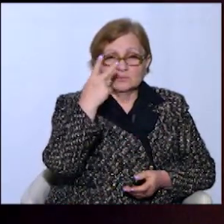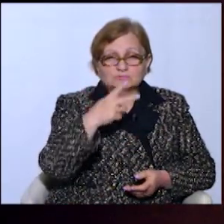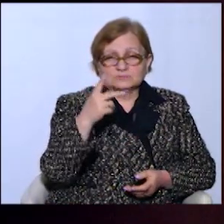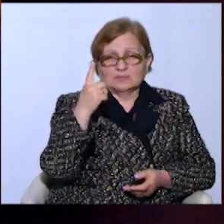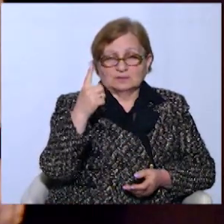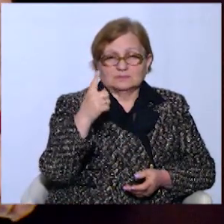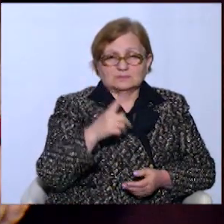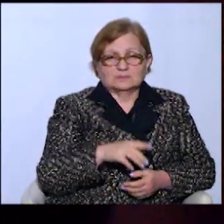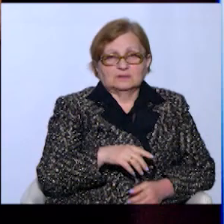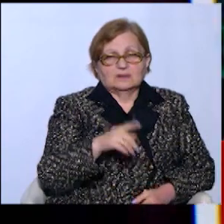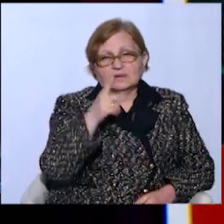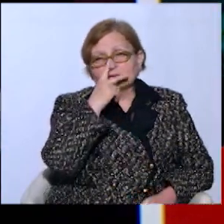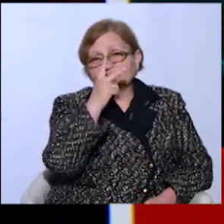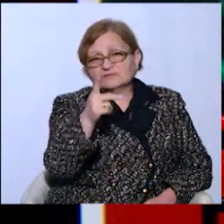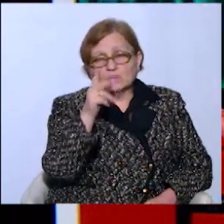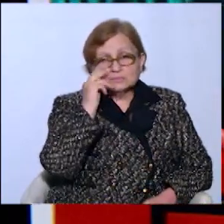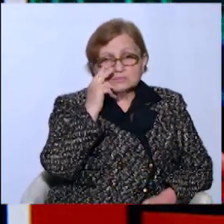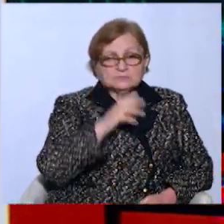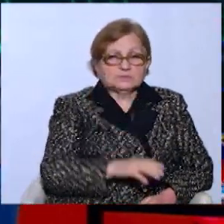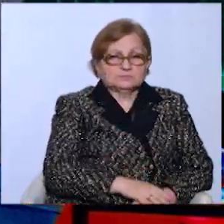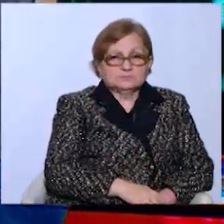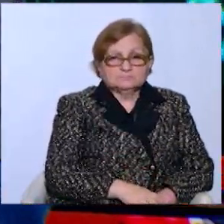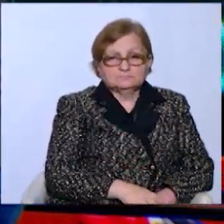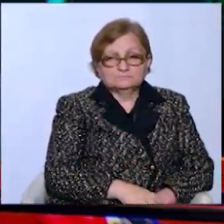421. და უბრუნდეთ რიცხვებს.